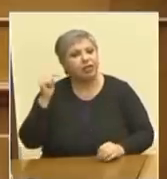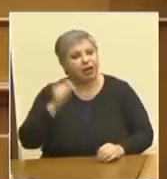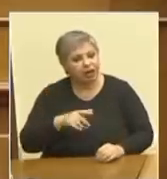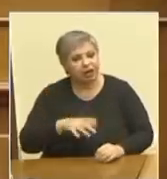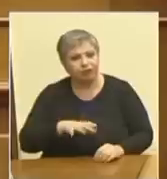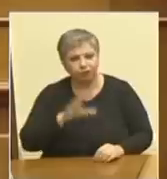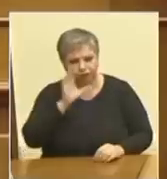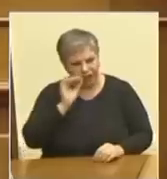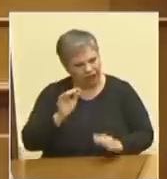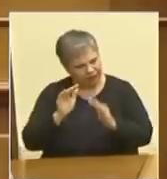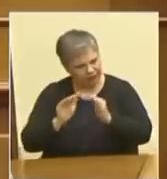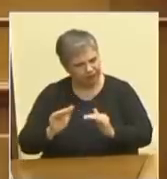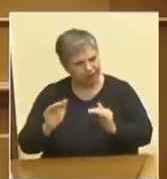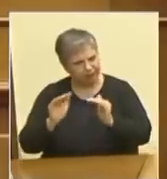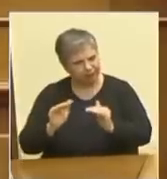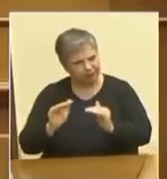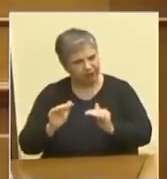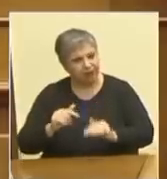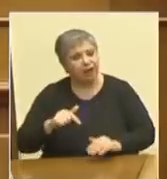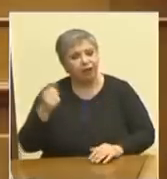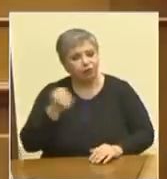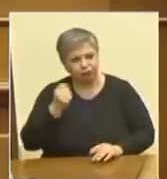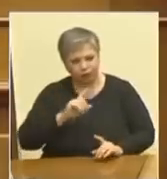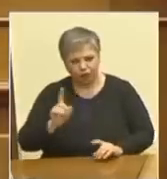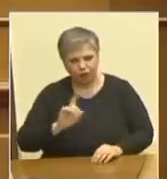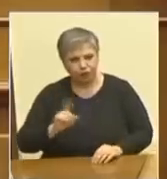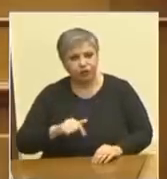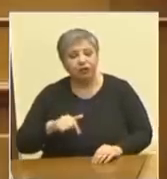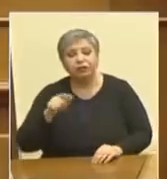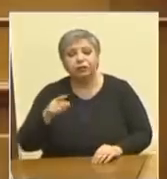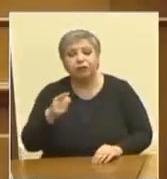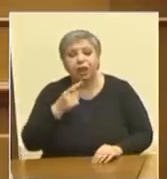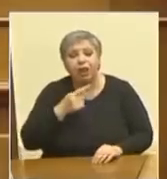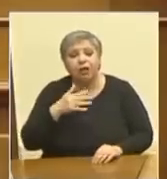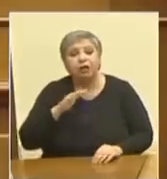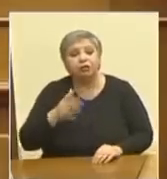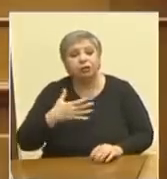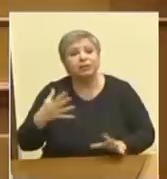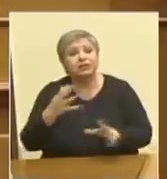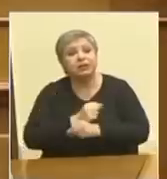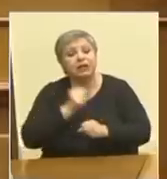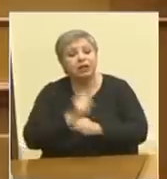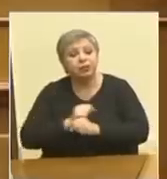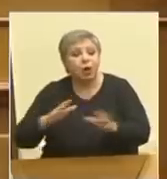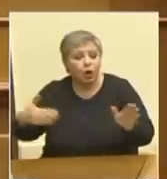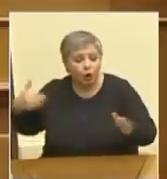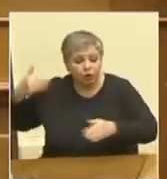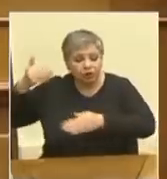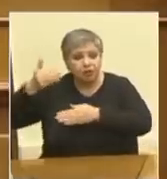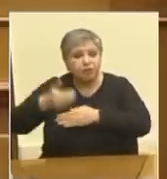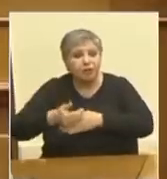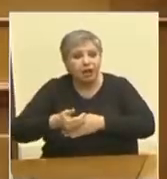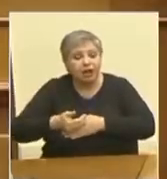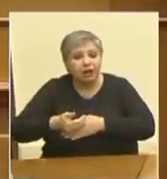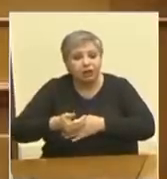Σκοπιανούς, λέει ότι καταφέραμε και κερδίσαμε επιτέλους αυτό το οποίο καμία προηγούμενη κυβέρνηση δεν μας είχε δώσει, και